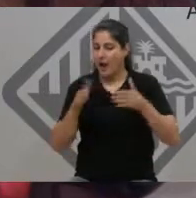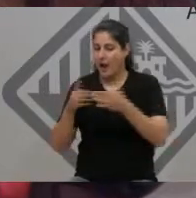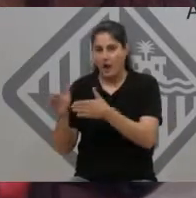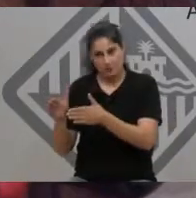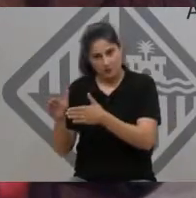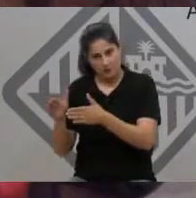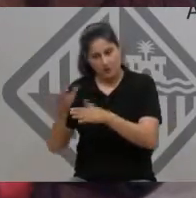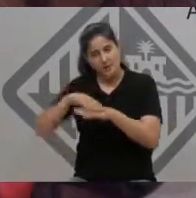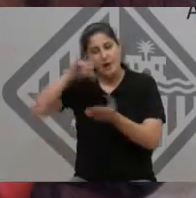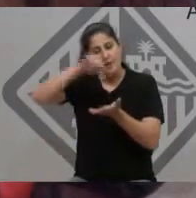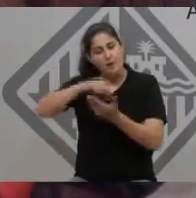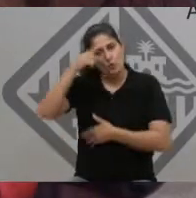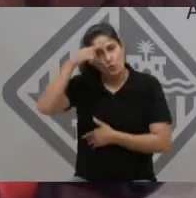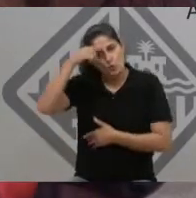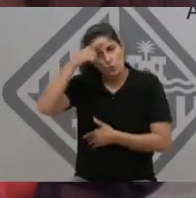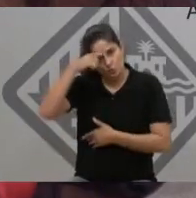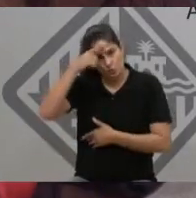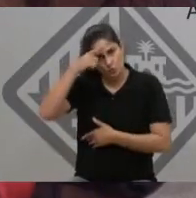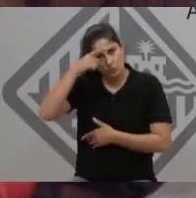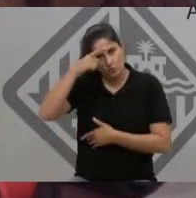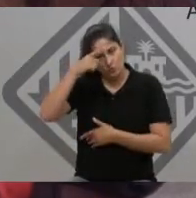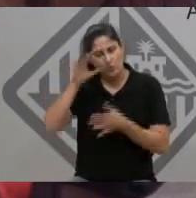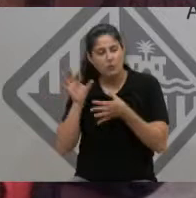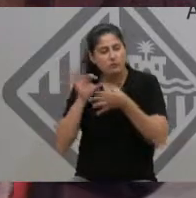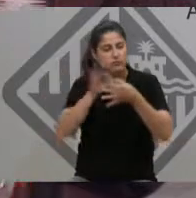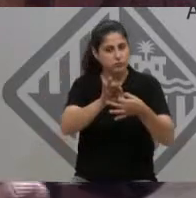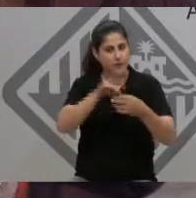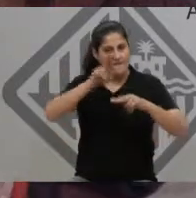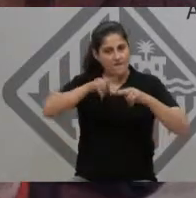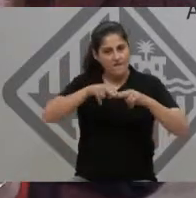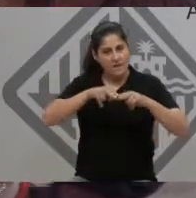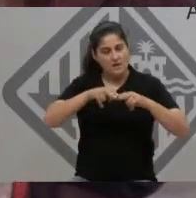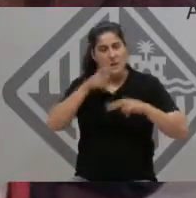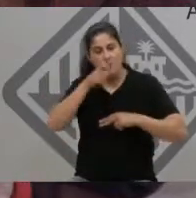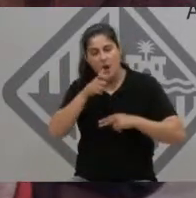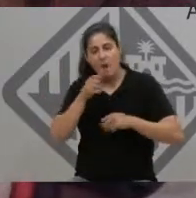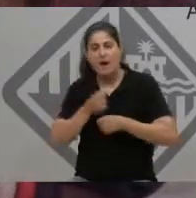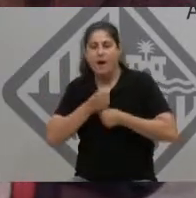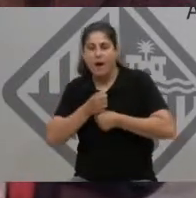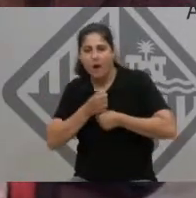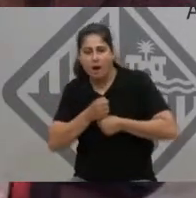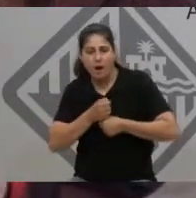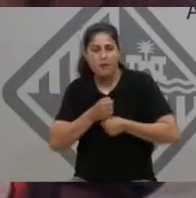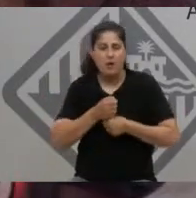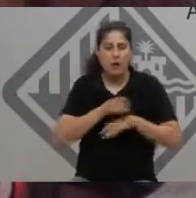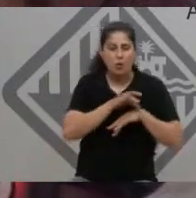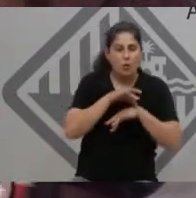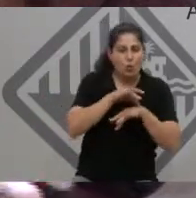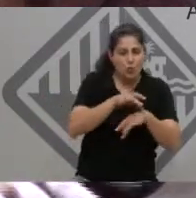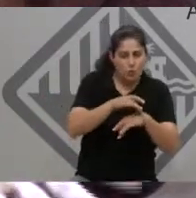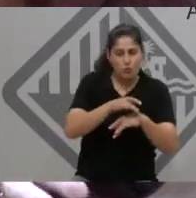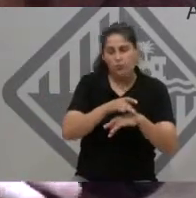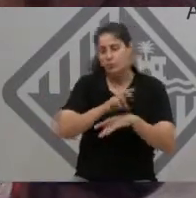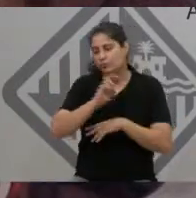com a centre cultural entorn a les festes de Palma. Cabalgata, Ruta, Sant Sebastià, i que sigui un lloc que es